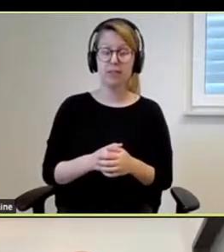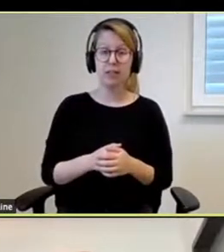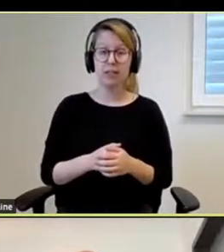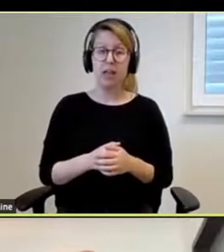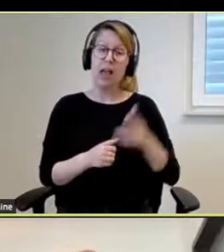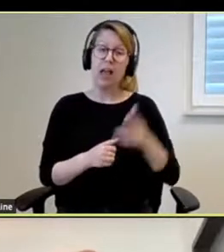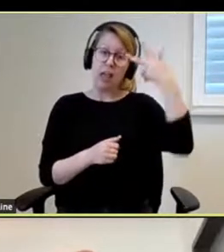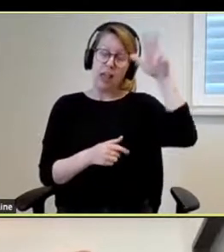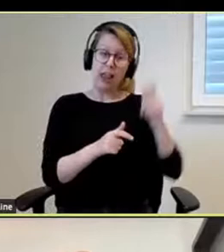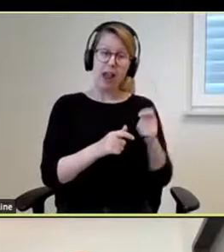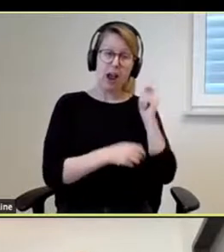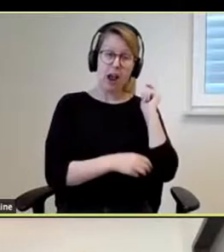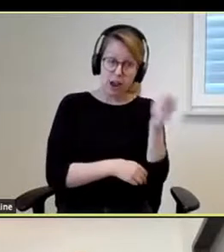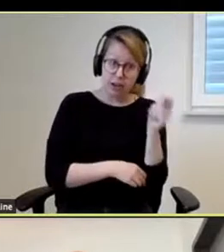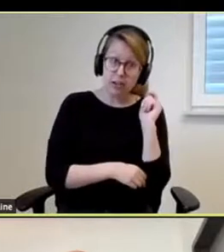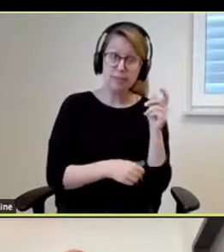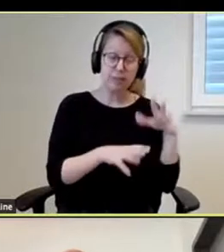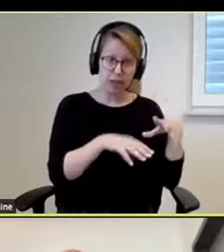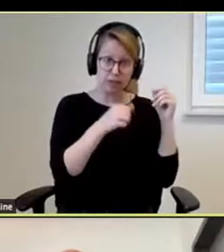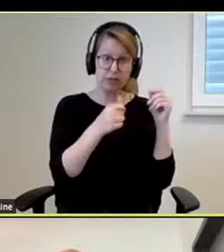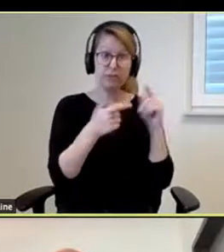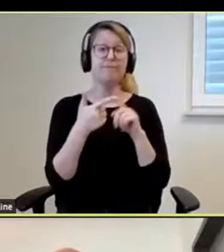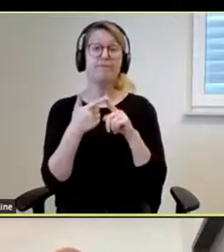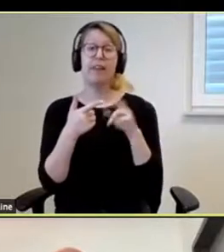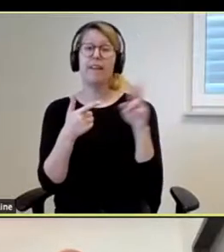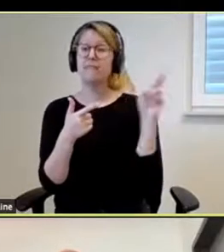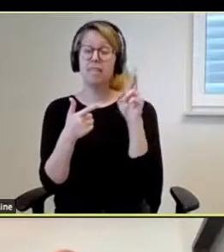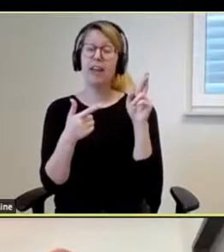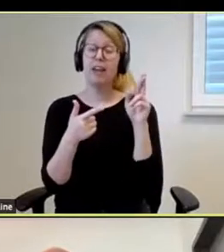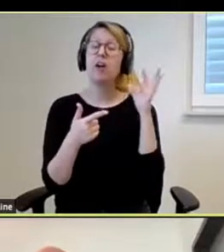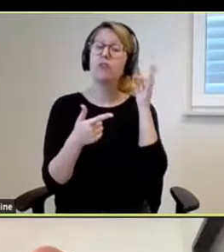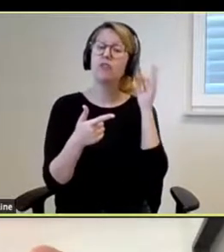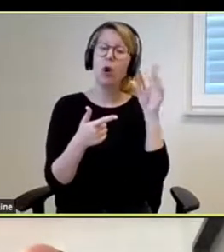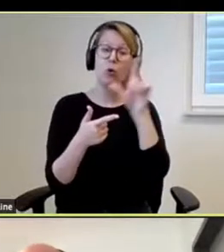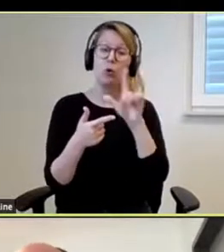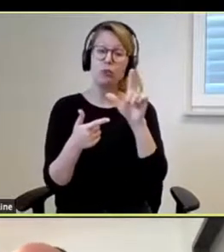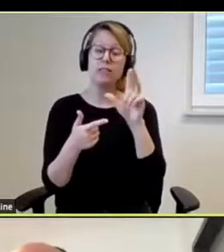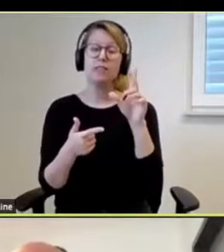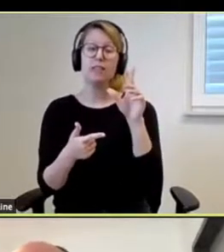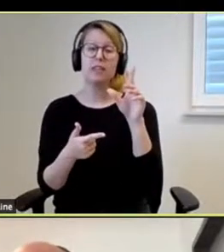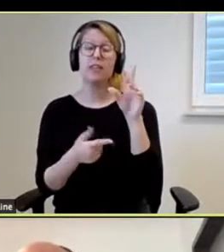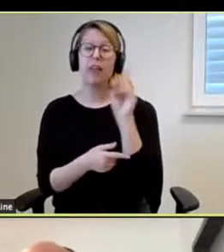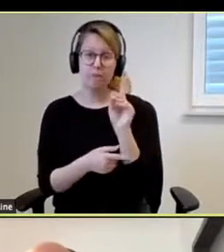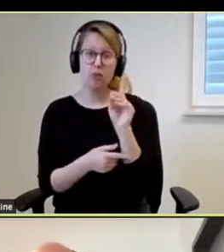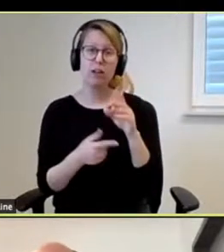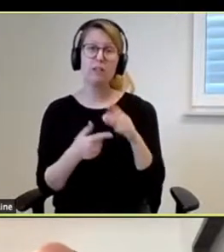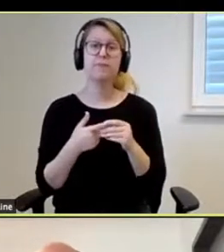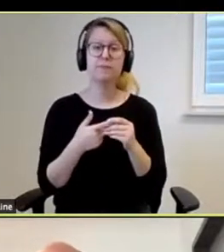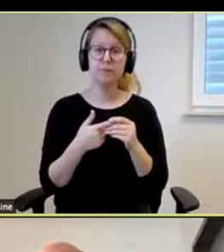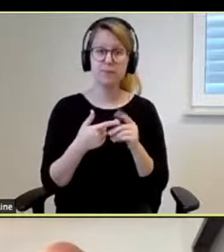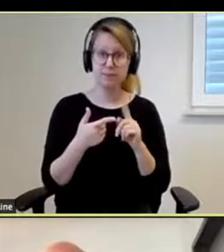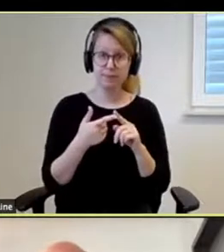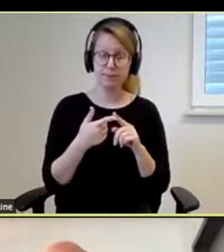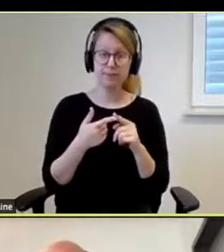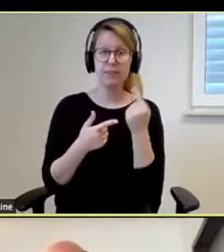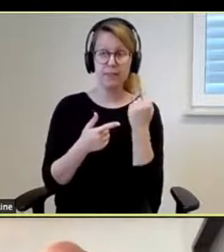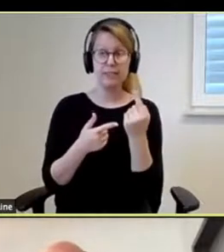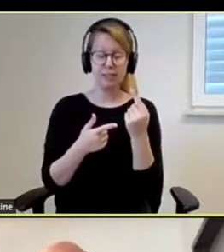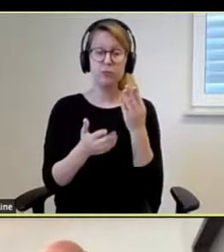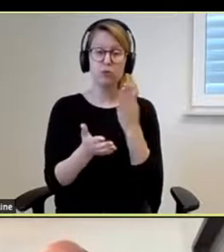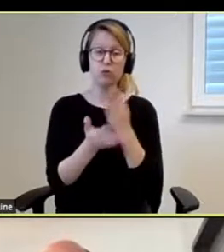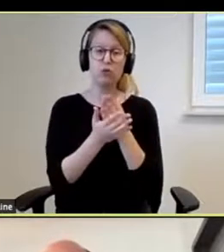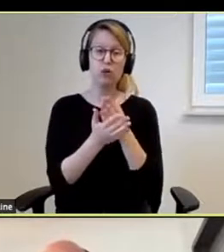Lucie Davoine, Chefin en fonction von der Kommission, die Strategie, die die Kommission am März vorgestellt